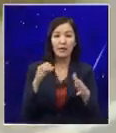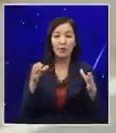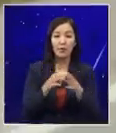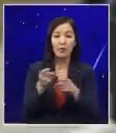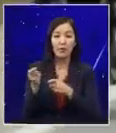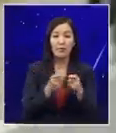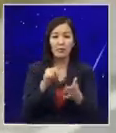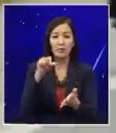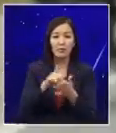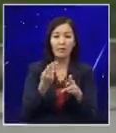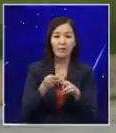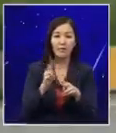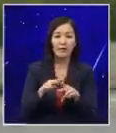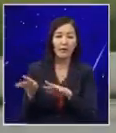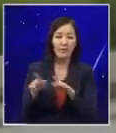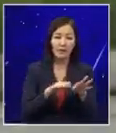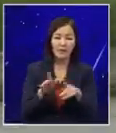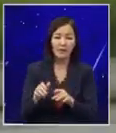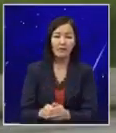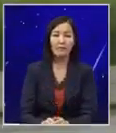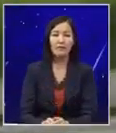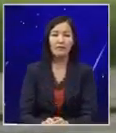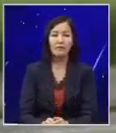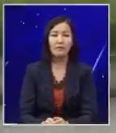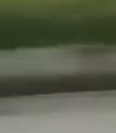власти, участвующих в этой операции.